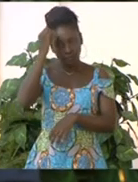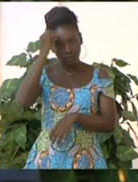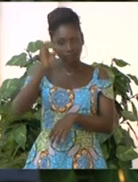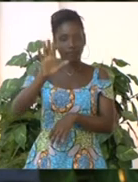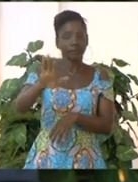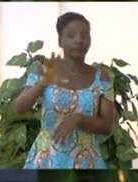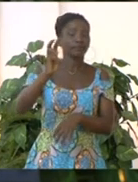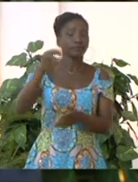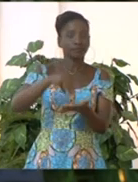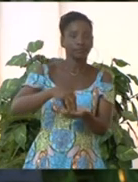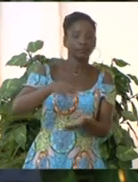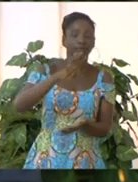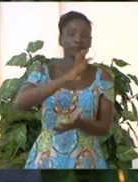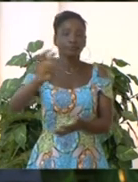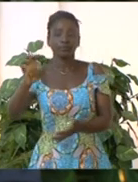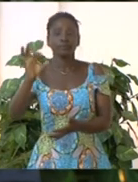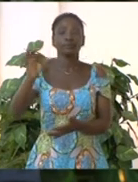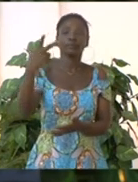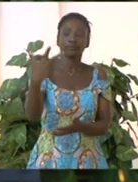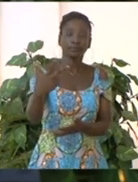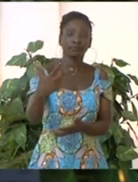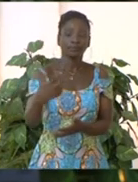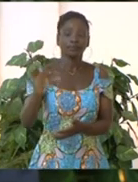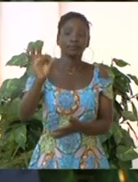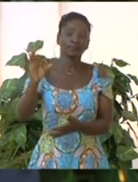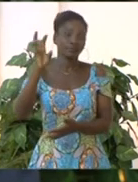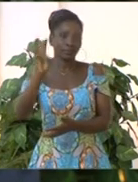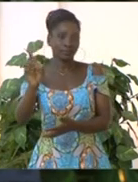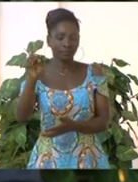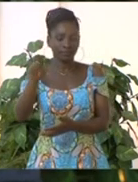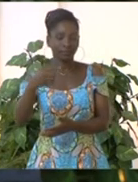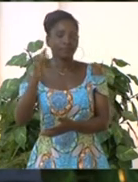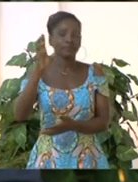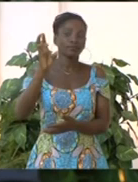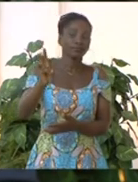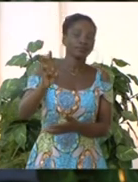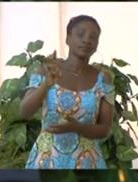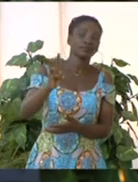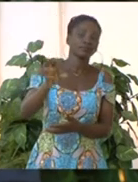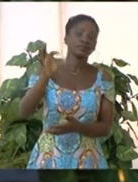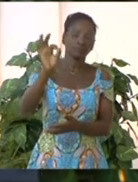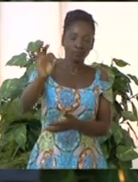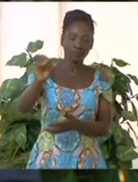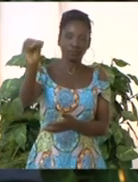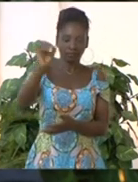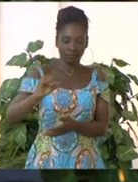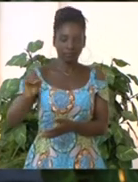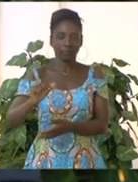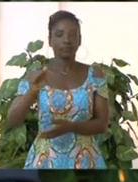6493 soit 96 de 8 69% affi n'guessan pascal